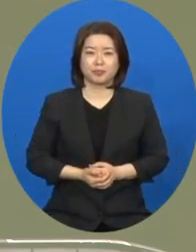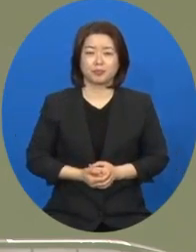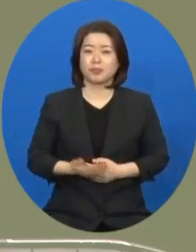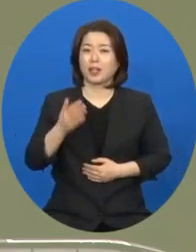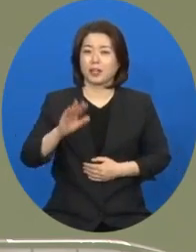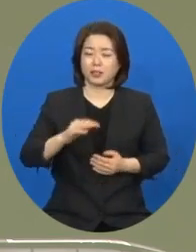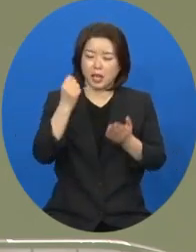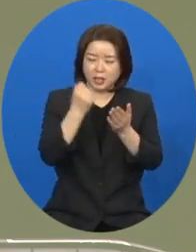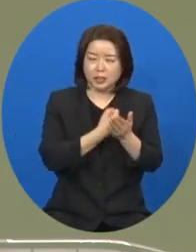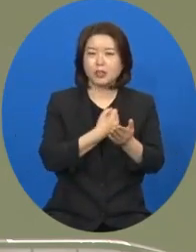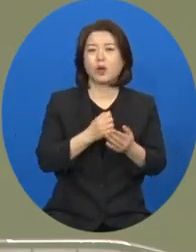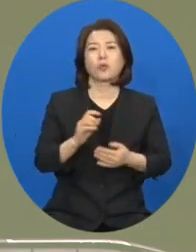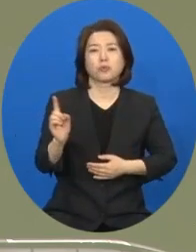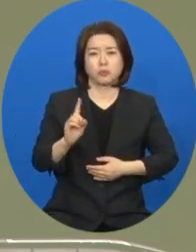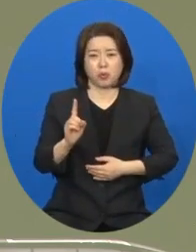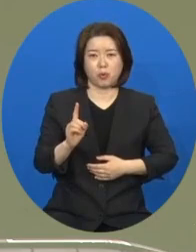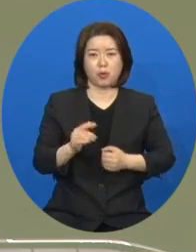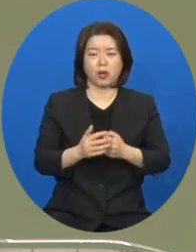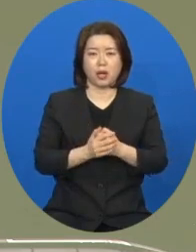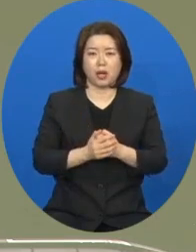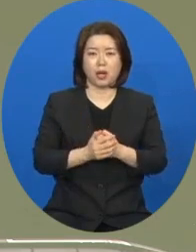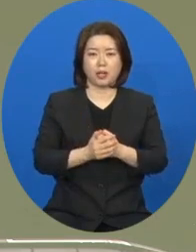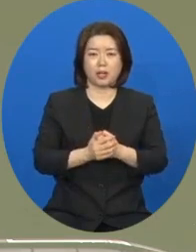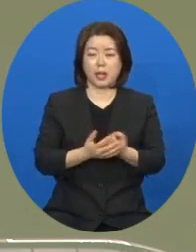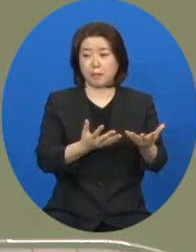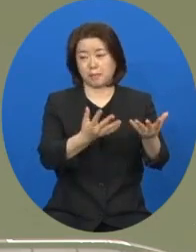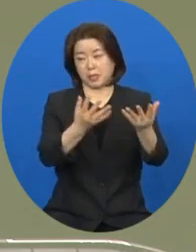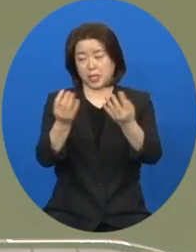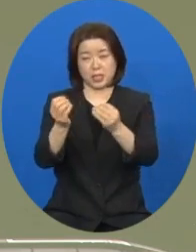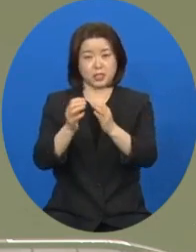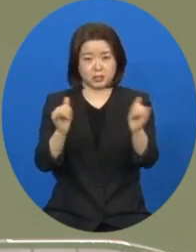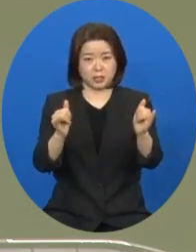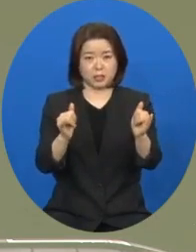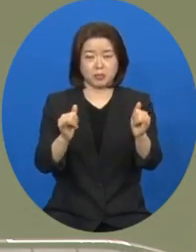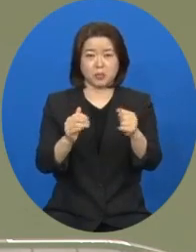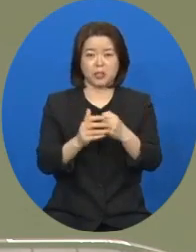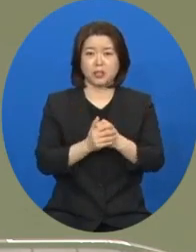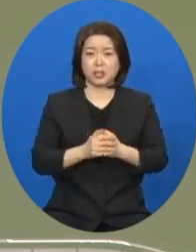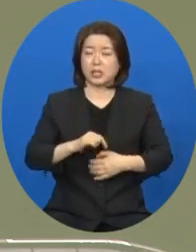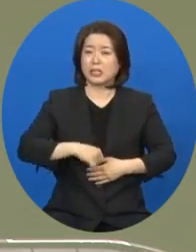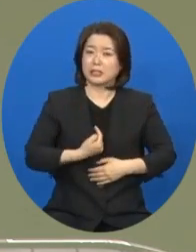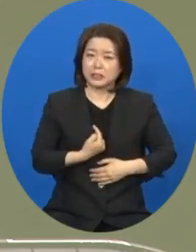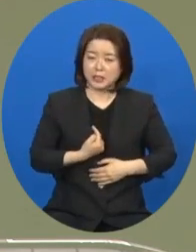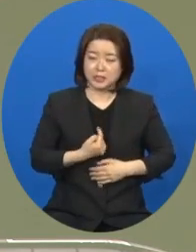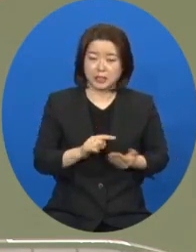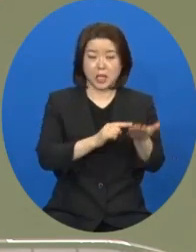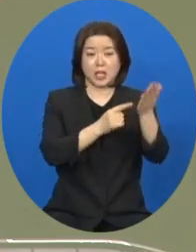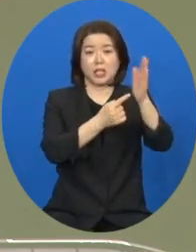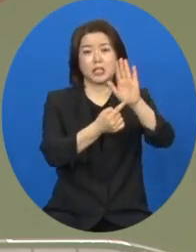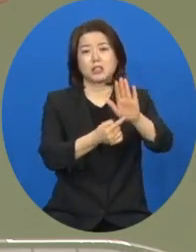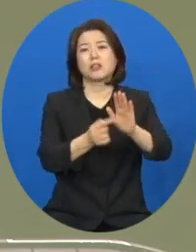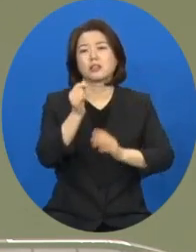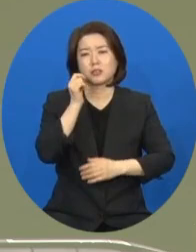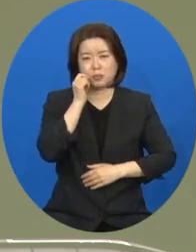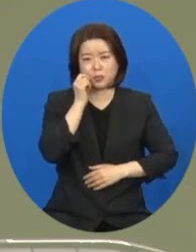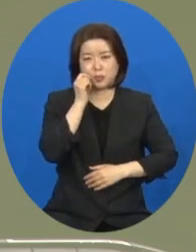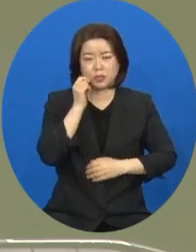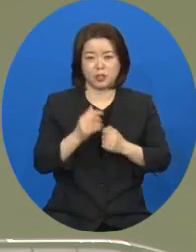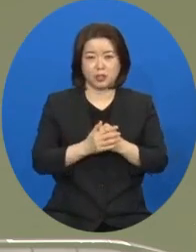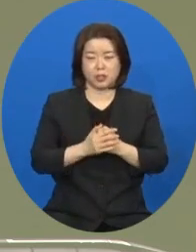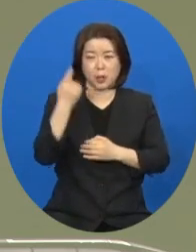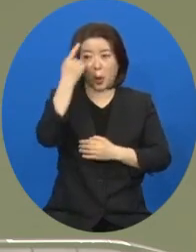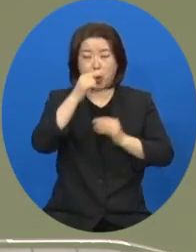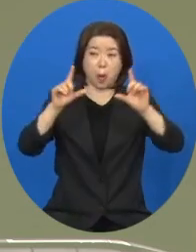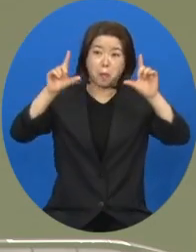근데 안타깝게도 많은 사람들이 이 자기 자신을 드러내지를 못합니다. 체면